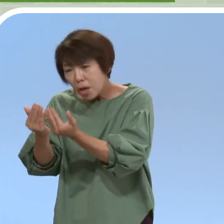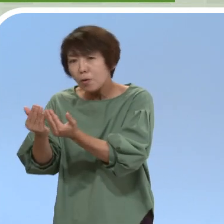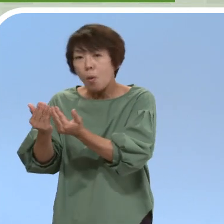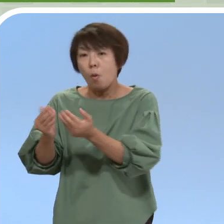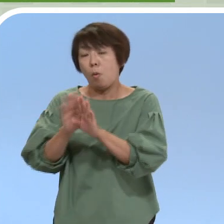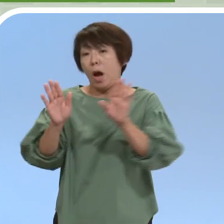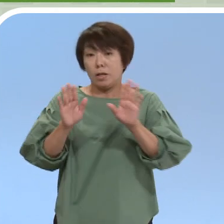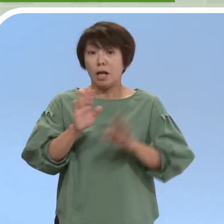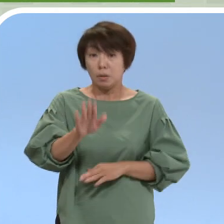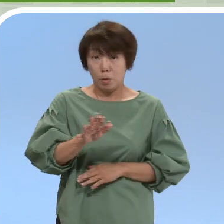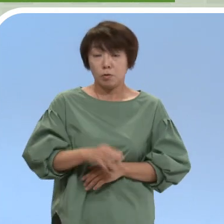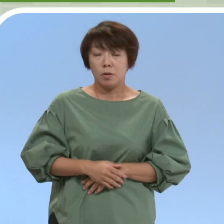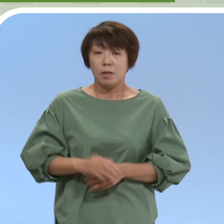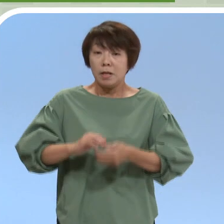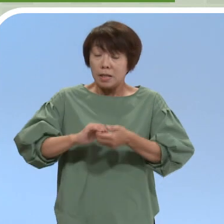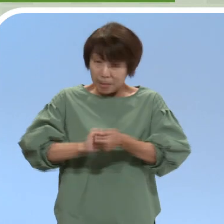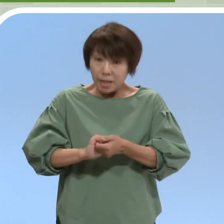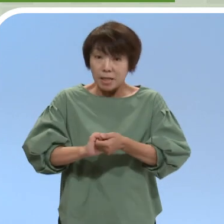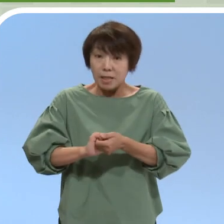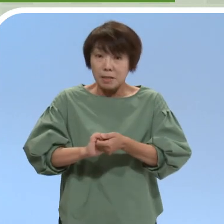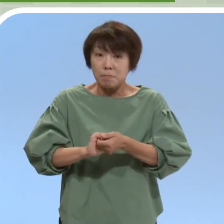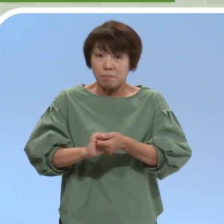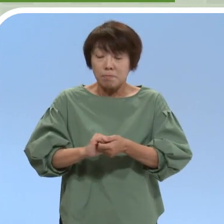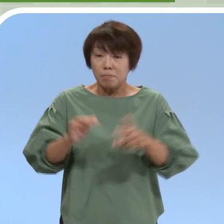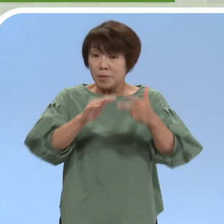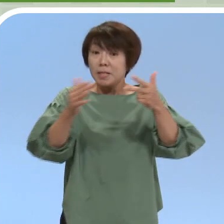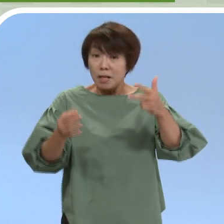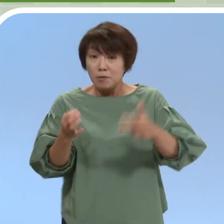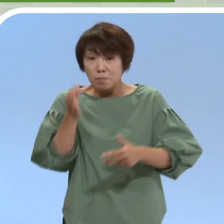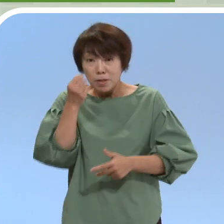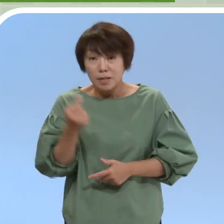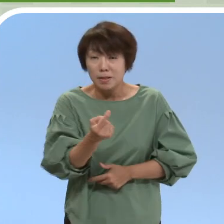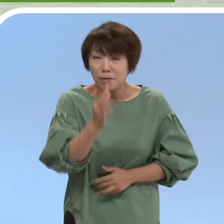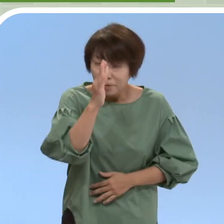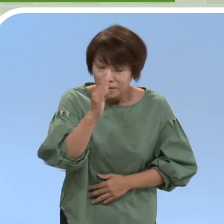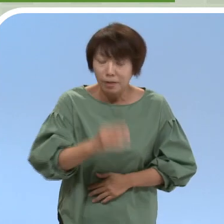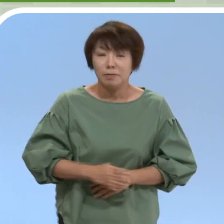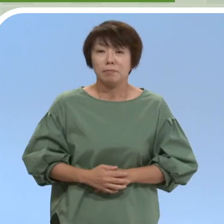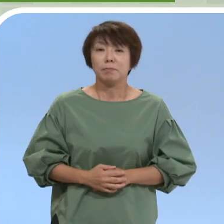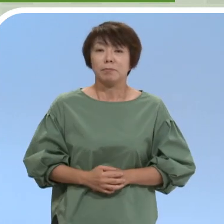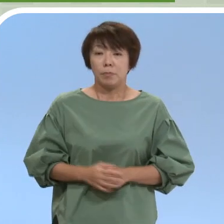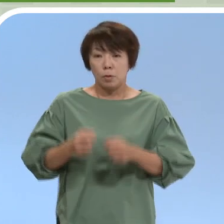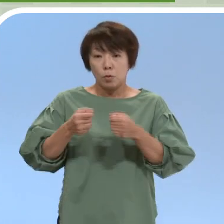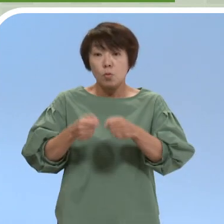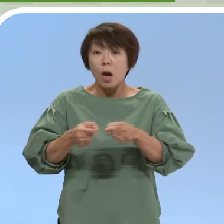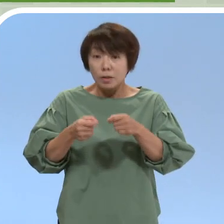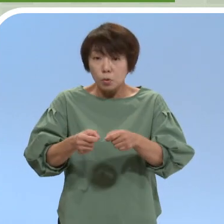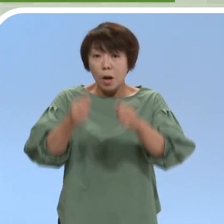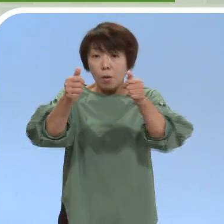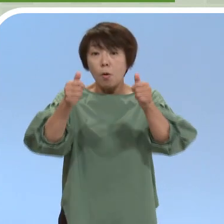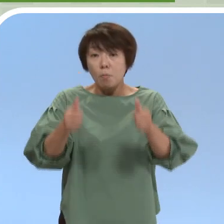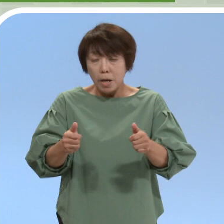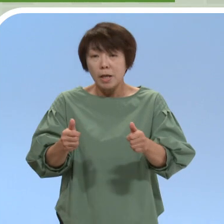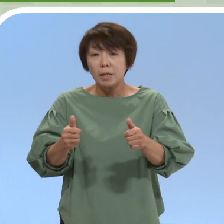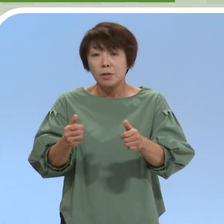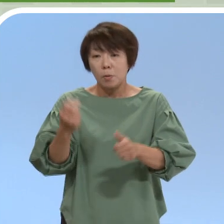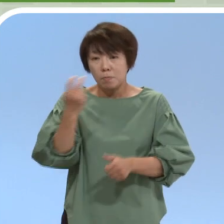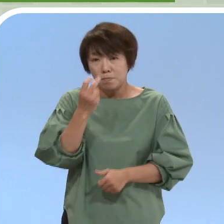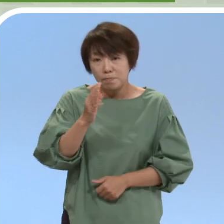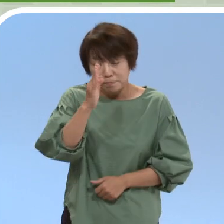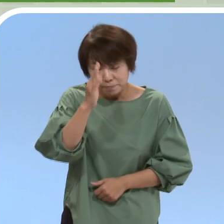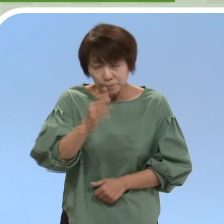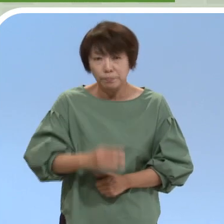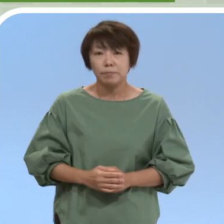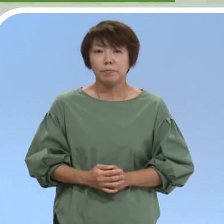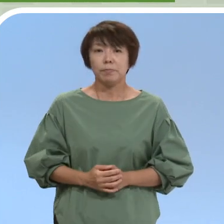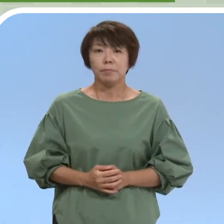。ぜひ妖怪と自然の魅力に触れてみてください。詳しくは妖怪と自然の博物